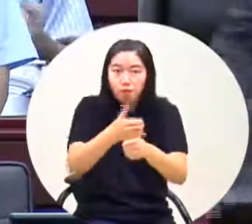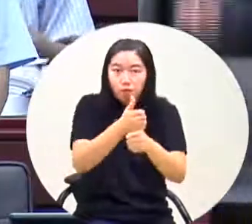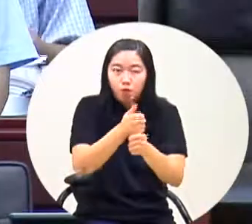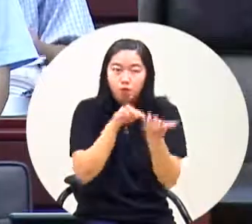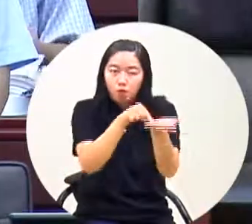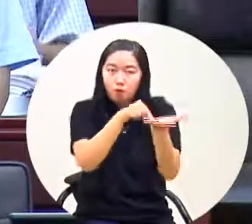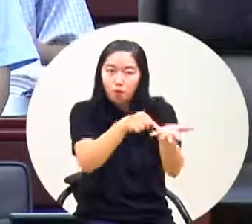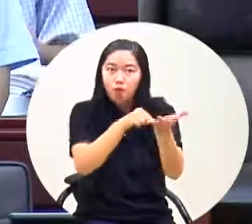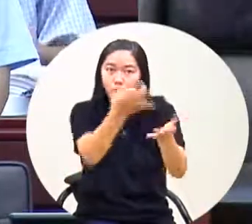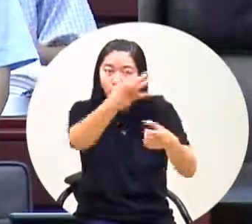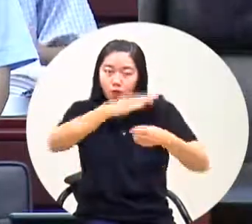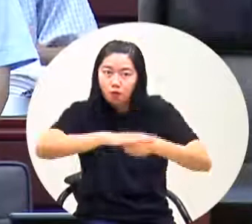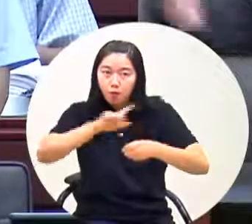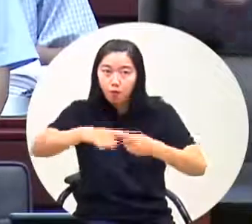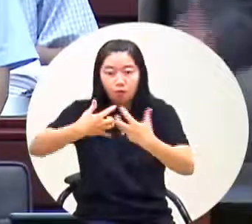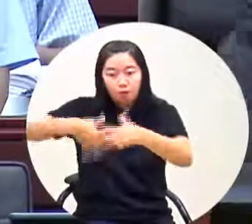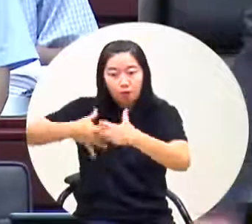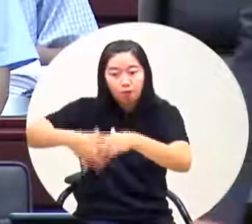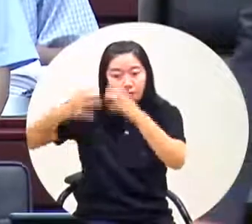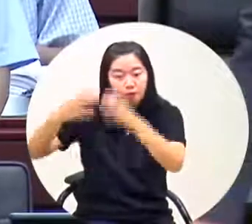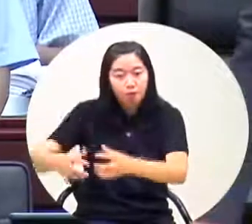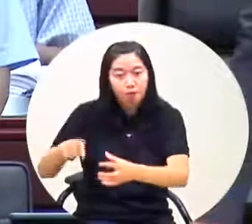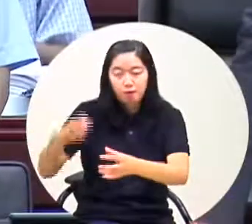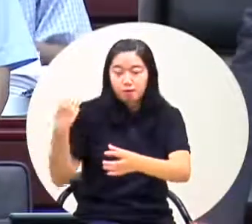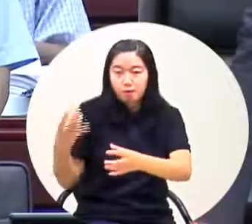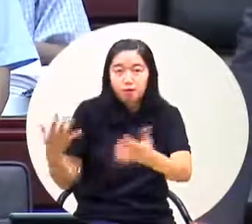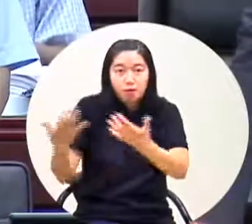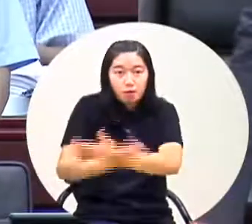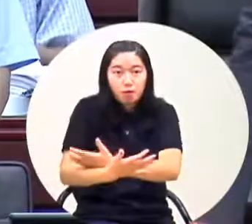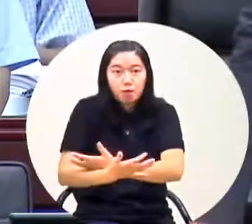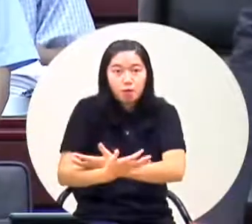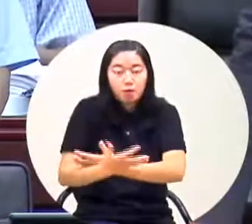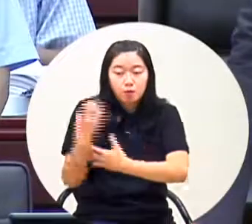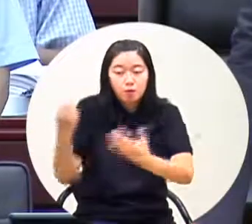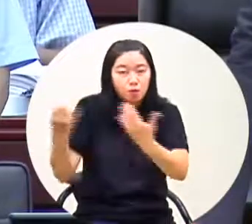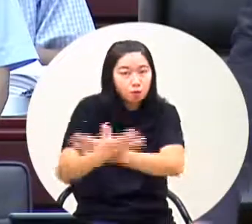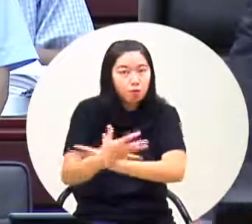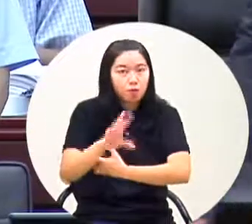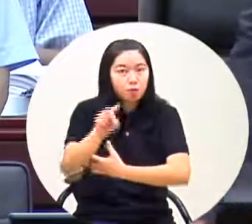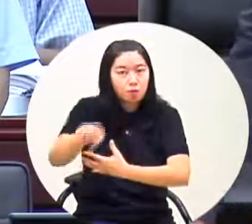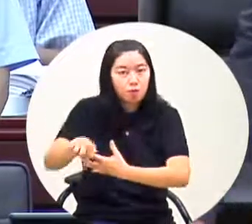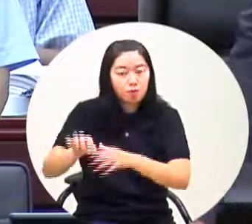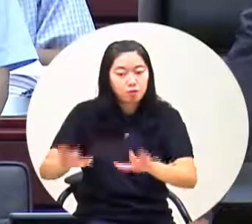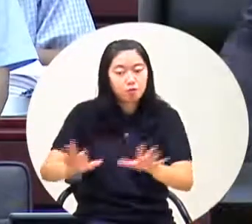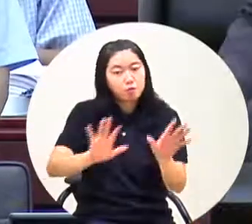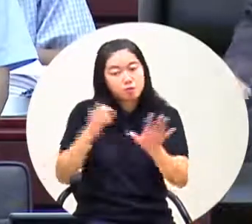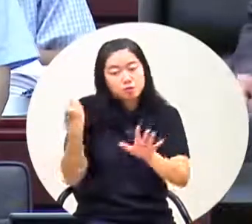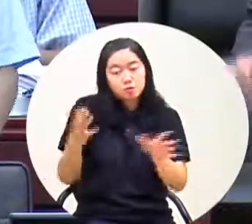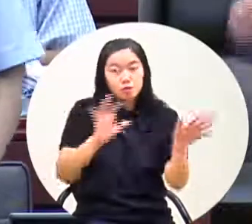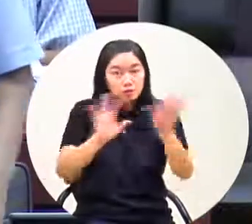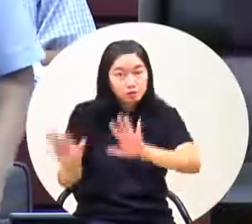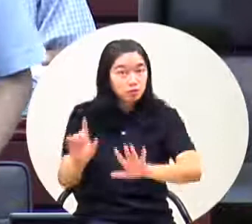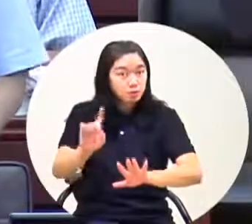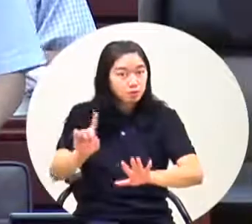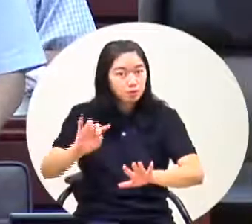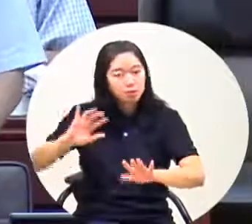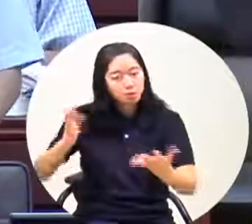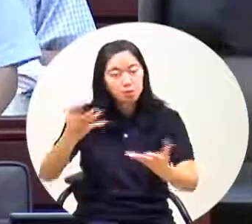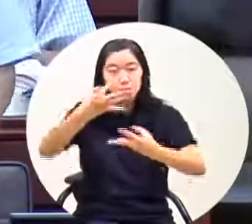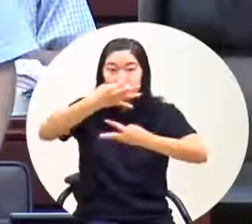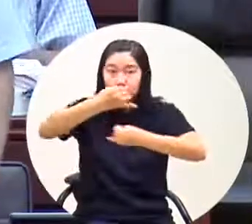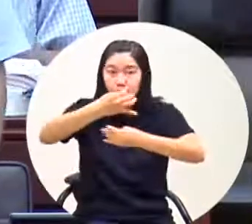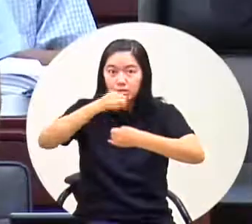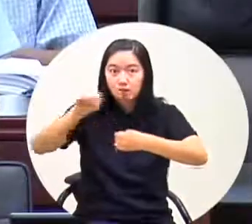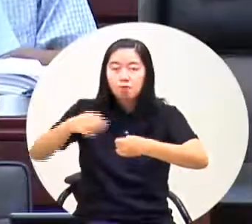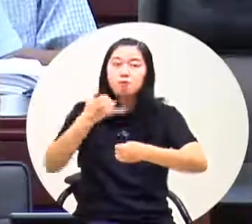样子的设备的处理是不是有什么样的进度，那以及什么时候可以来